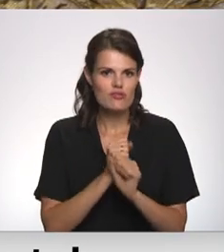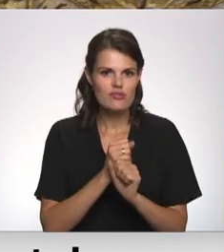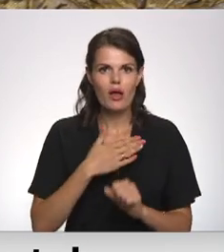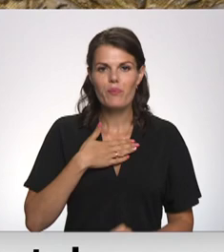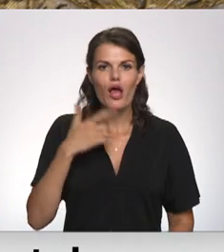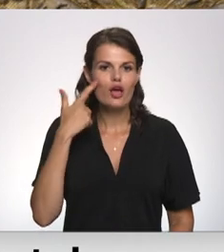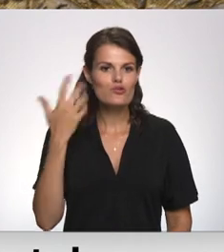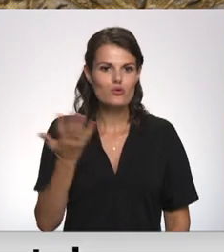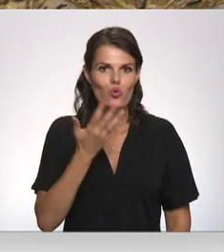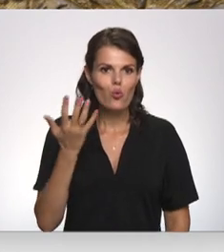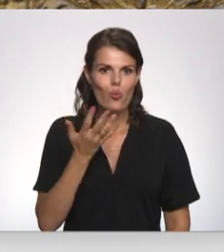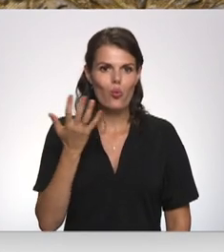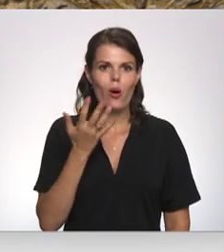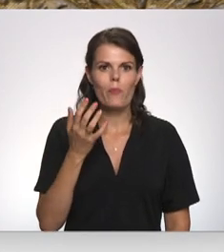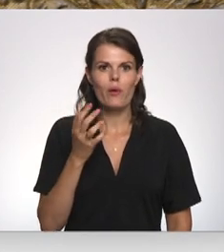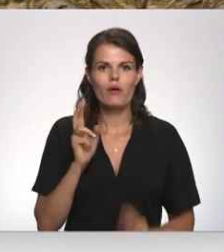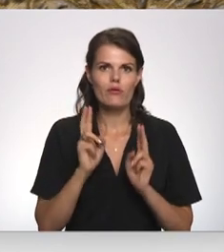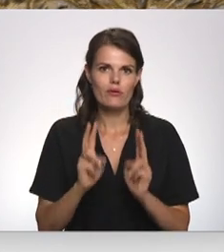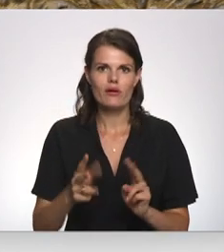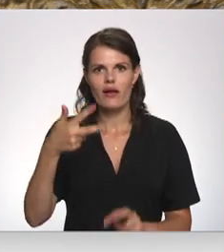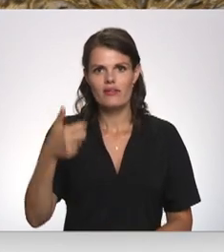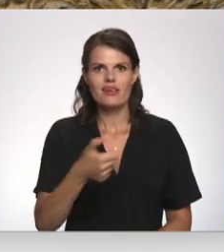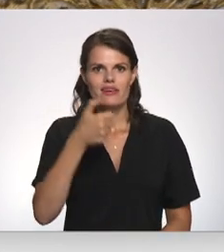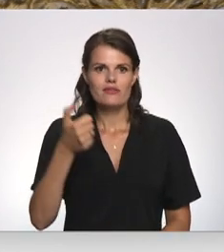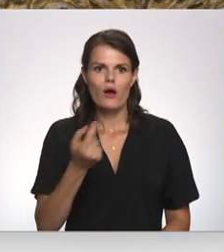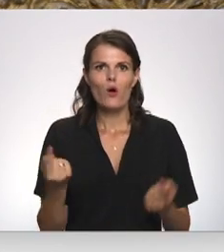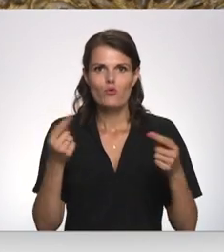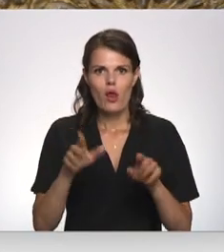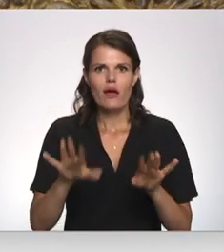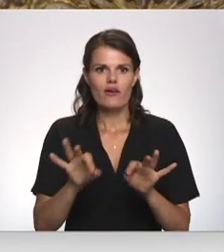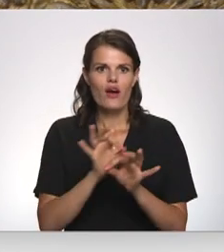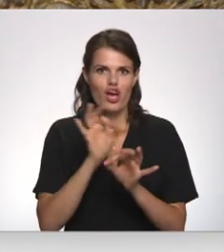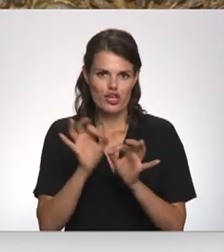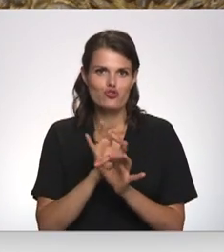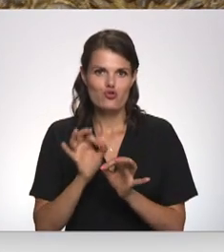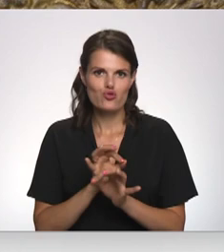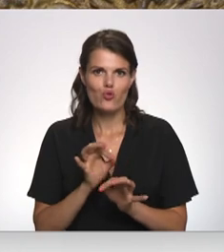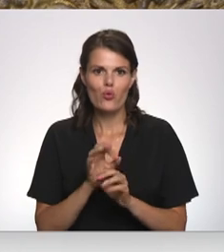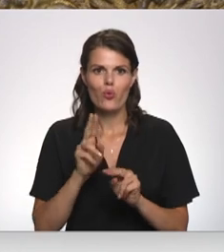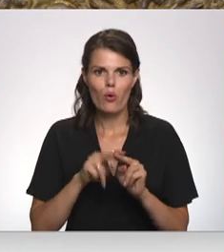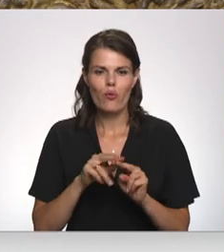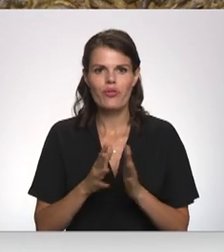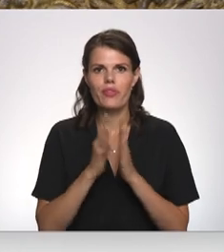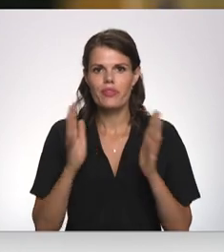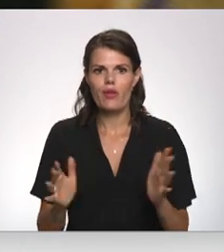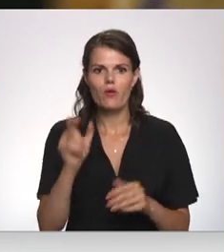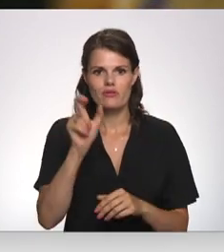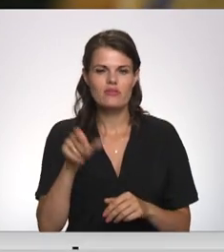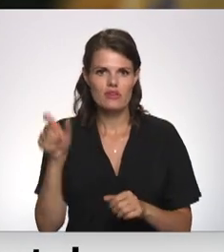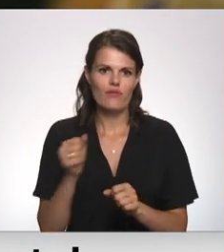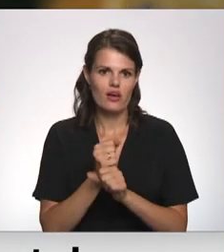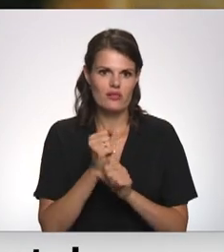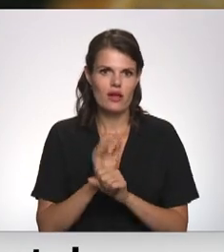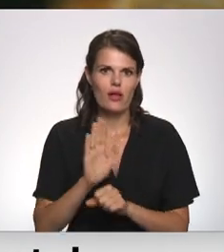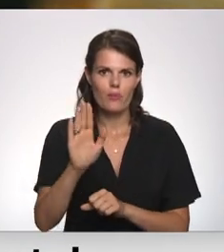ka trīs gadu laika var izšūt. Un pie tā, ka daudz cilvēki strādās pie šitā